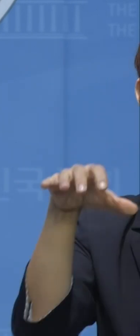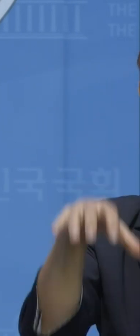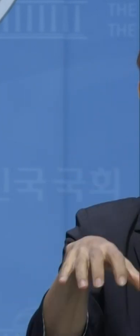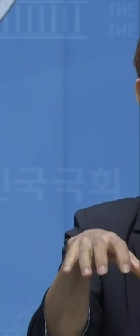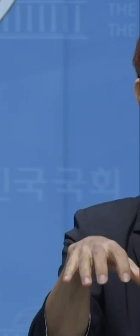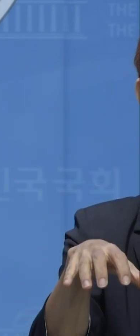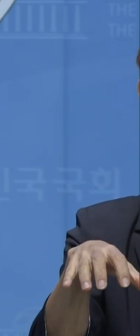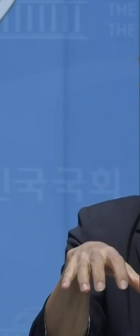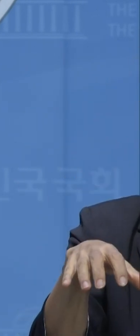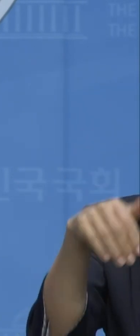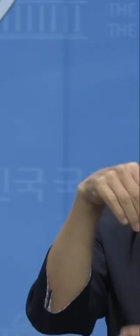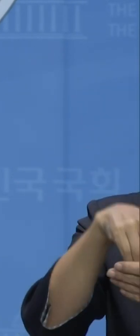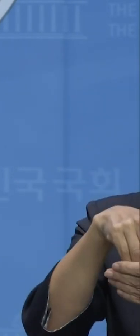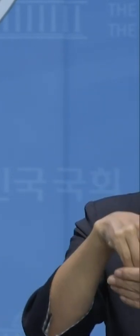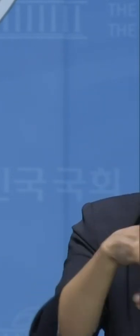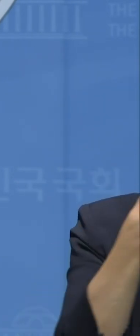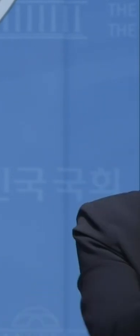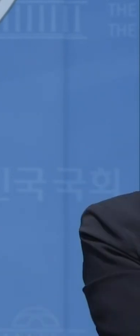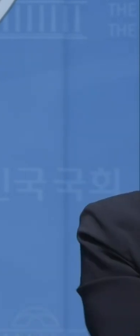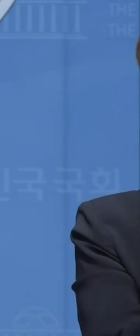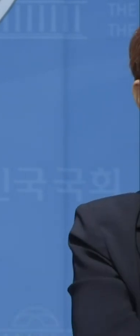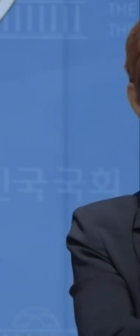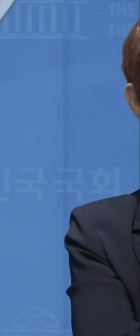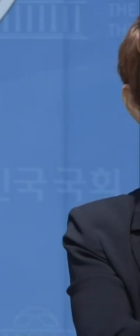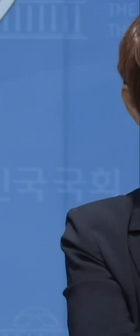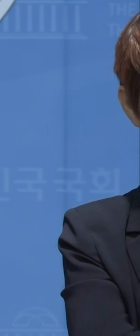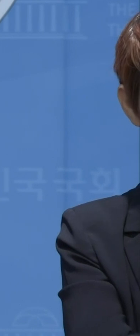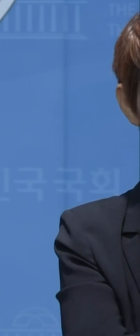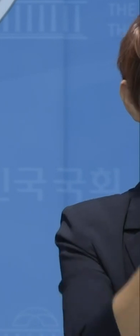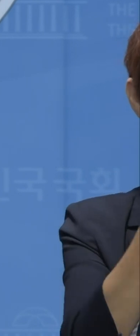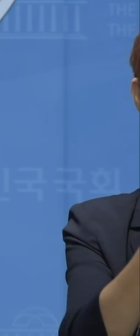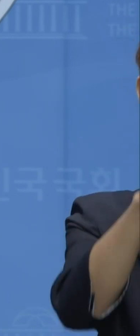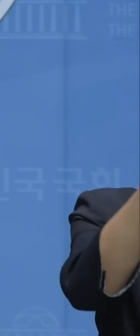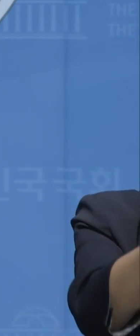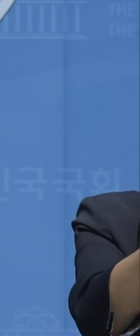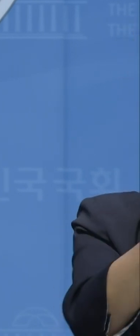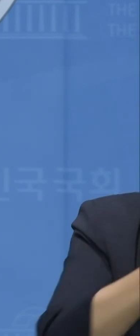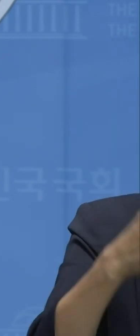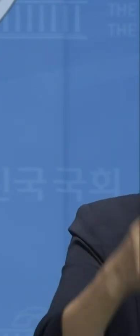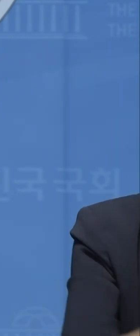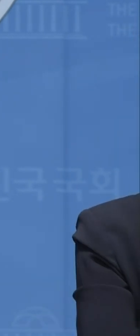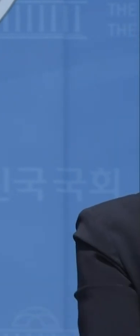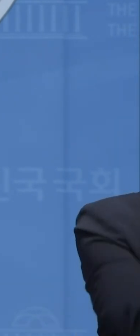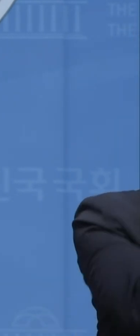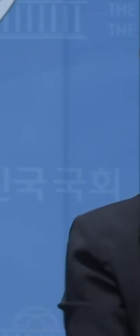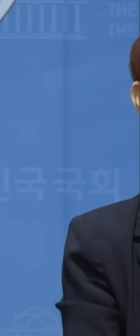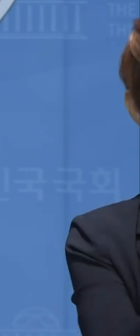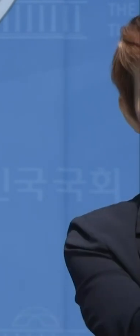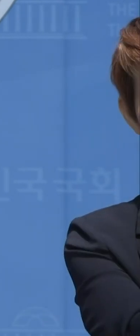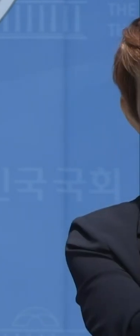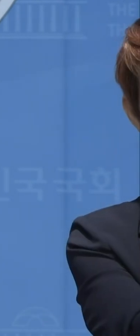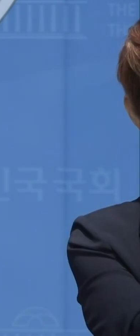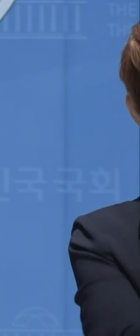곡성 군수 선거는 민주당과 경쟁을 하되 부산 금정구청장 선거에선 단일화를 제안한